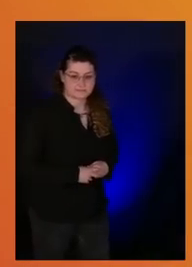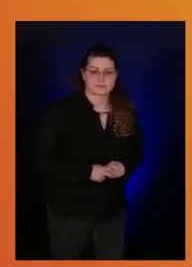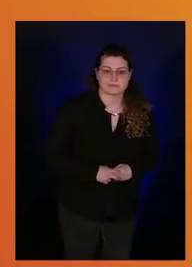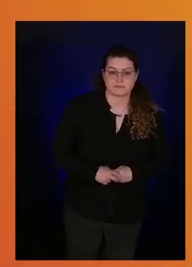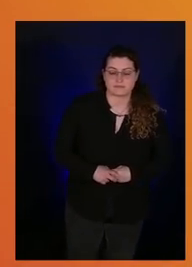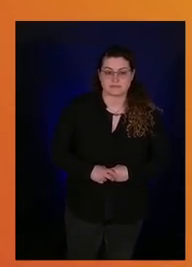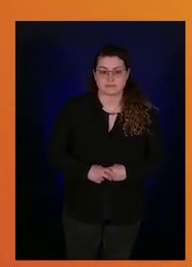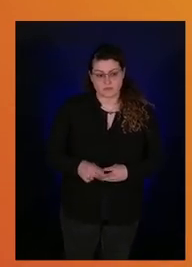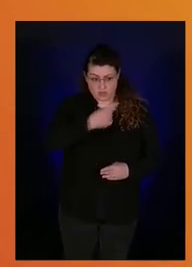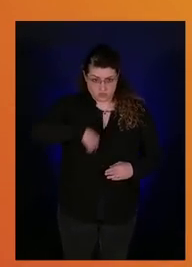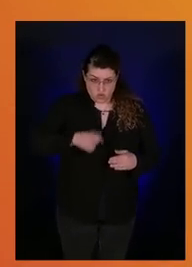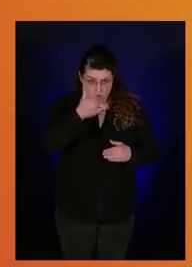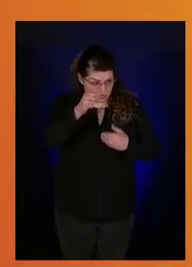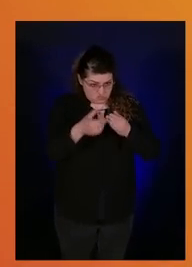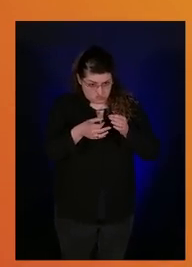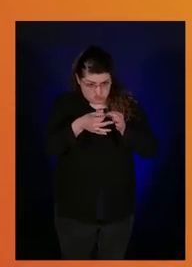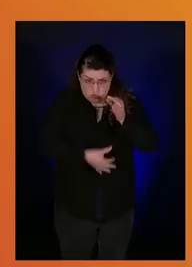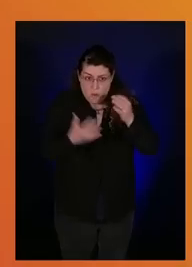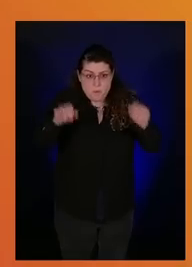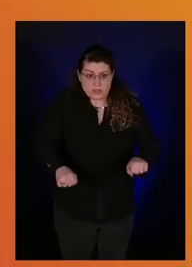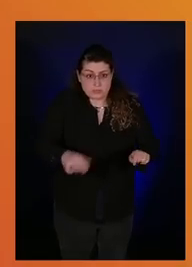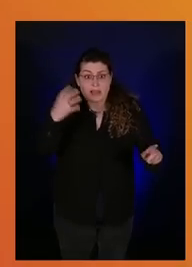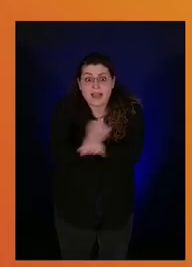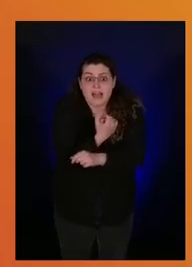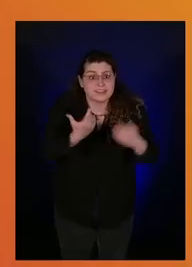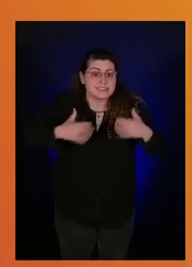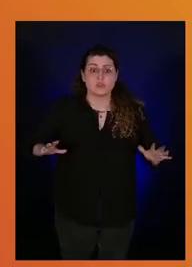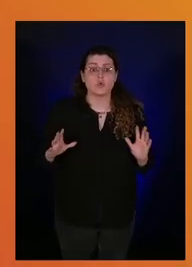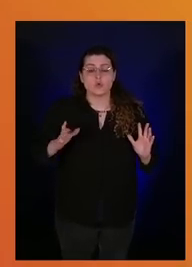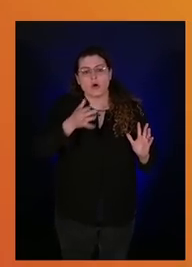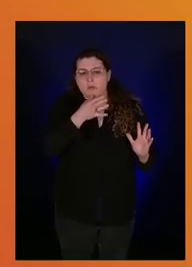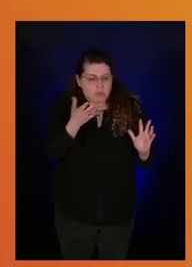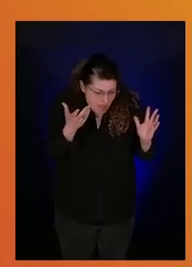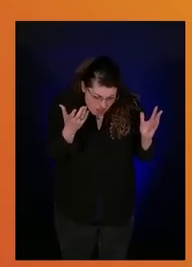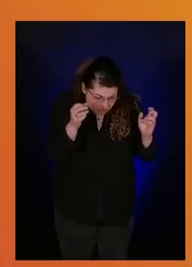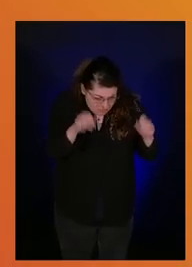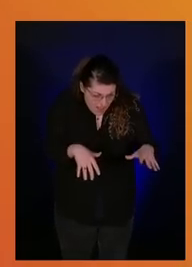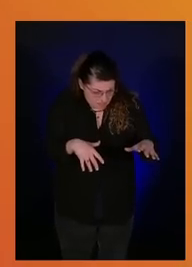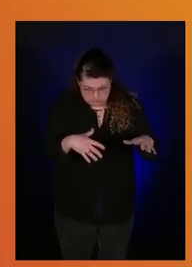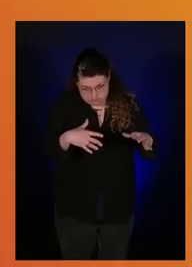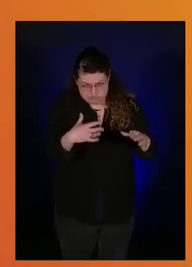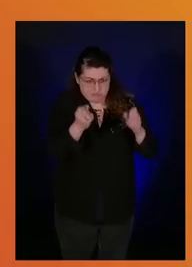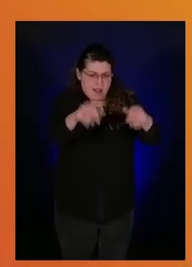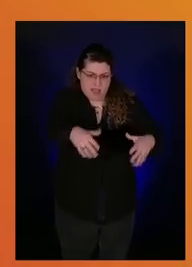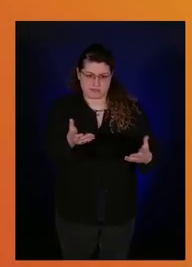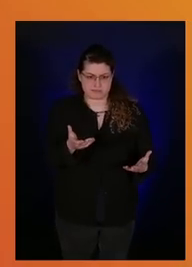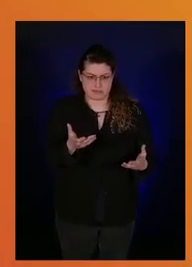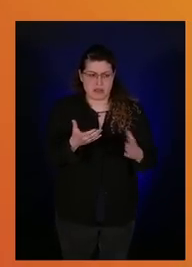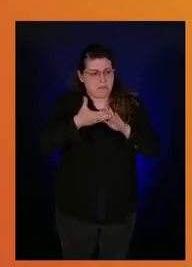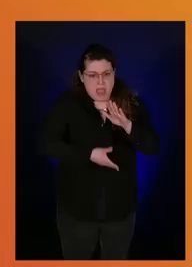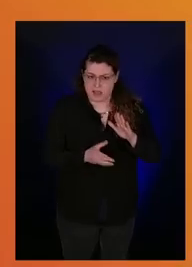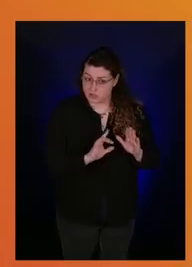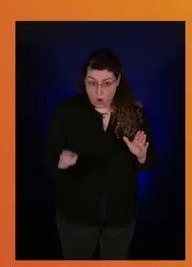Nous n'avons qu'une porte de sortie, c'est gagné. On ne peut se permettre de perdre ce combat. Il en est